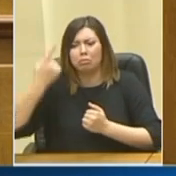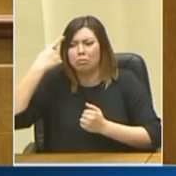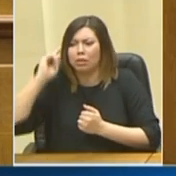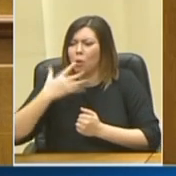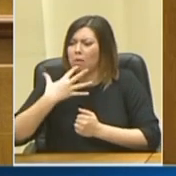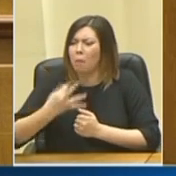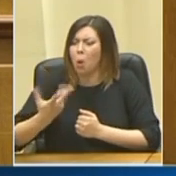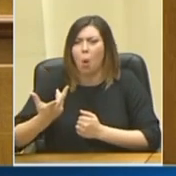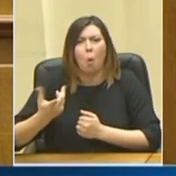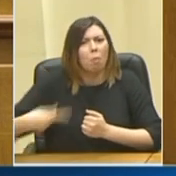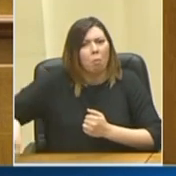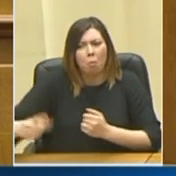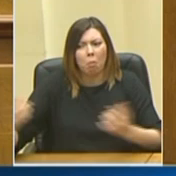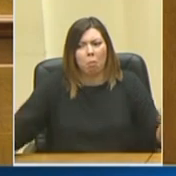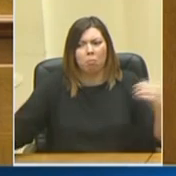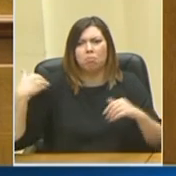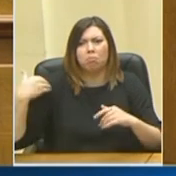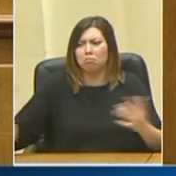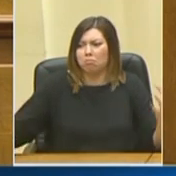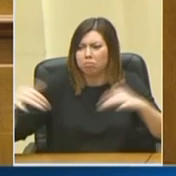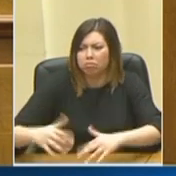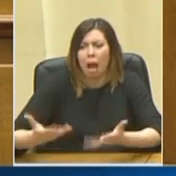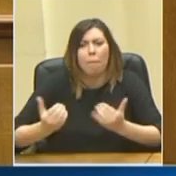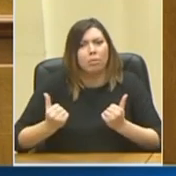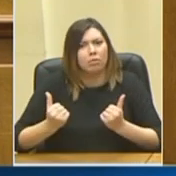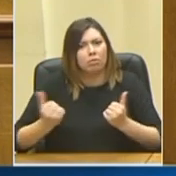ολομέλειες σε επίπεδο αρχηγών, δεν έγιναν